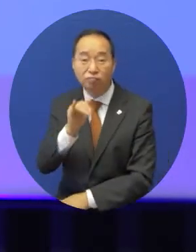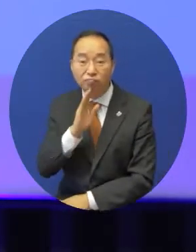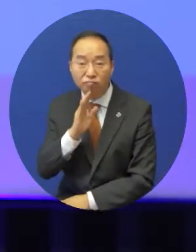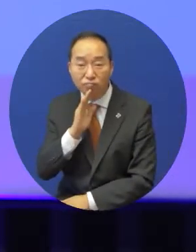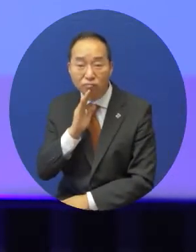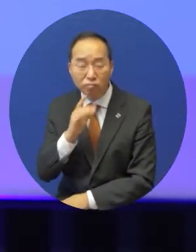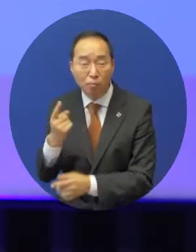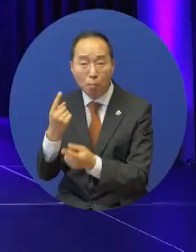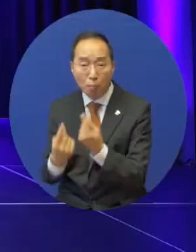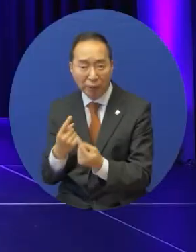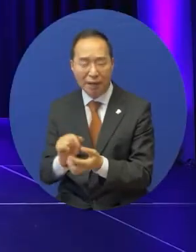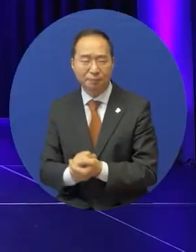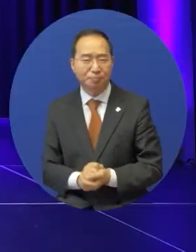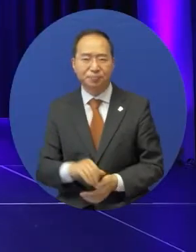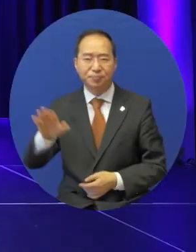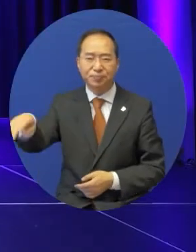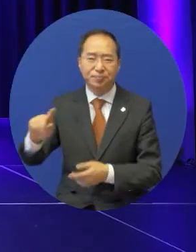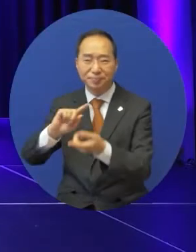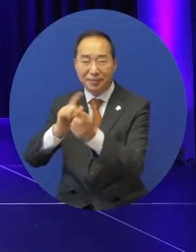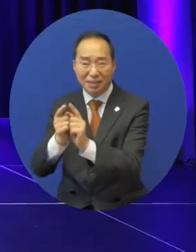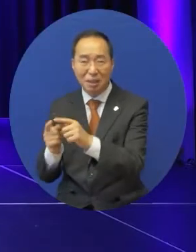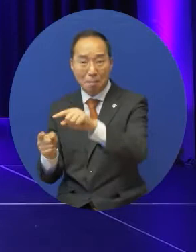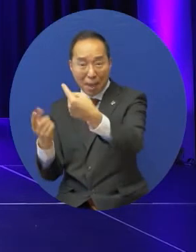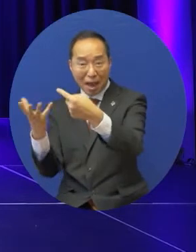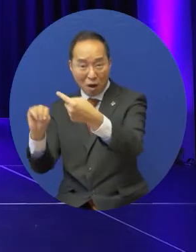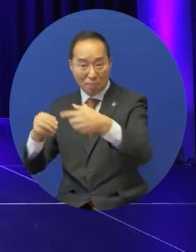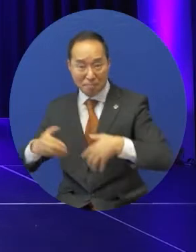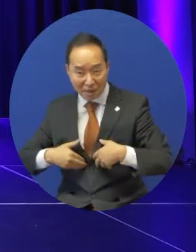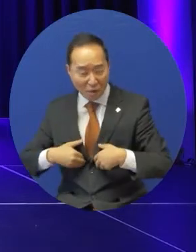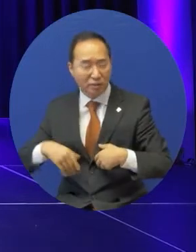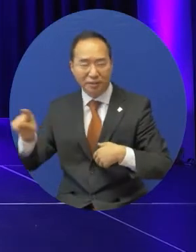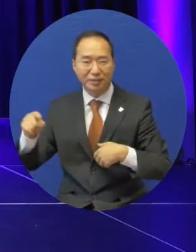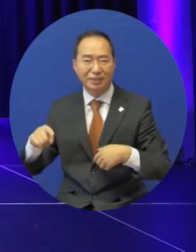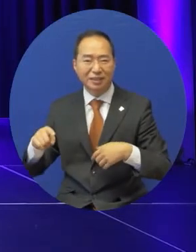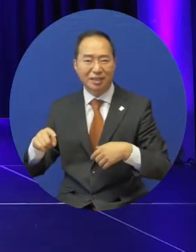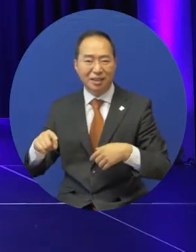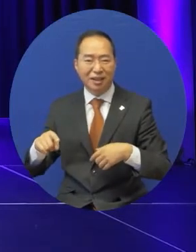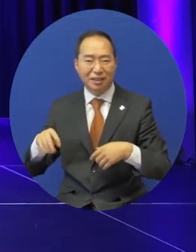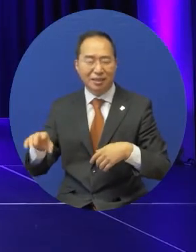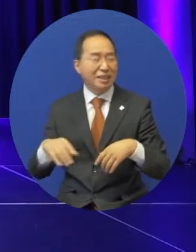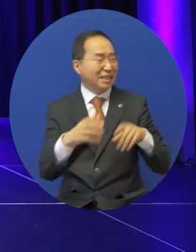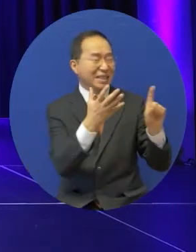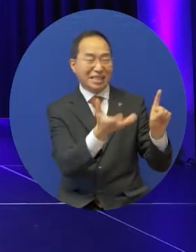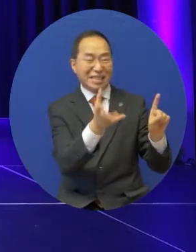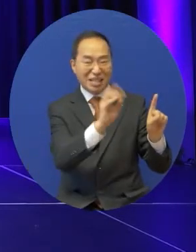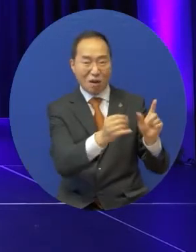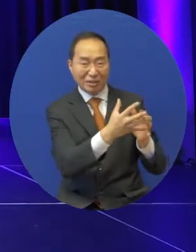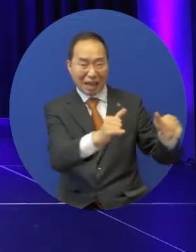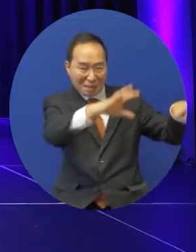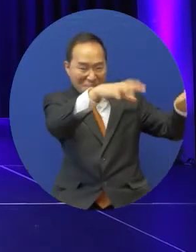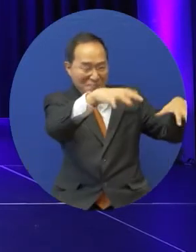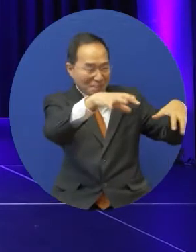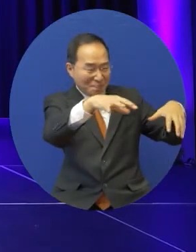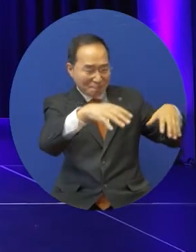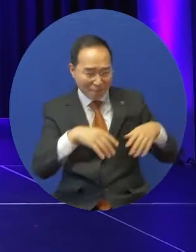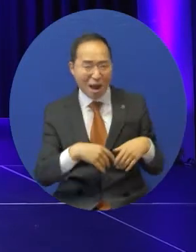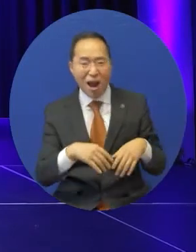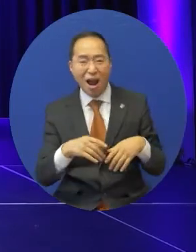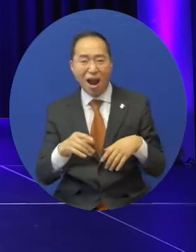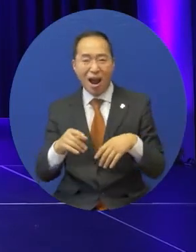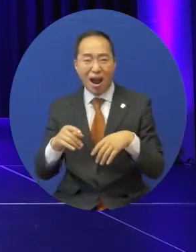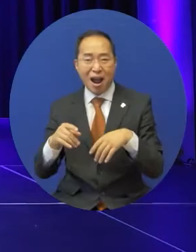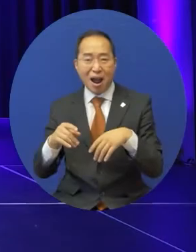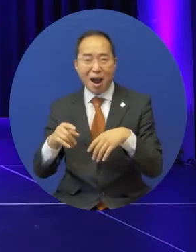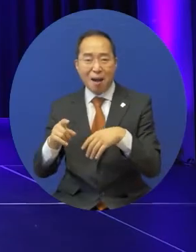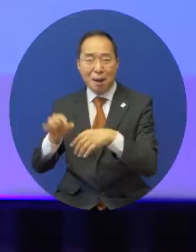근데 그거보다는 1억 명이 100원씩 투자를 하는 거예요. 그러면 그렇게 해서 만들어진